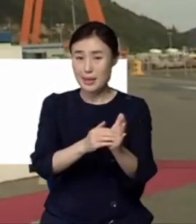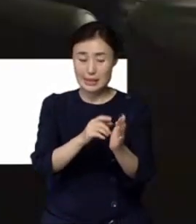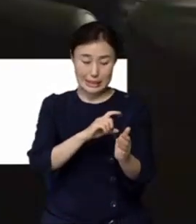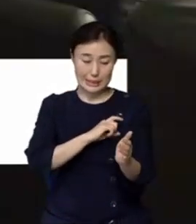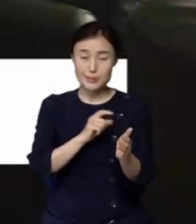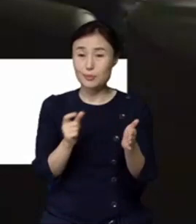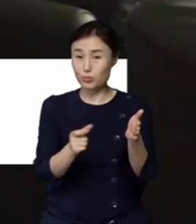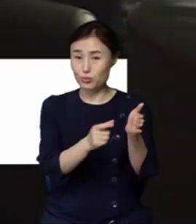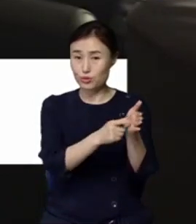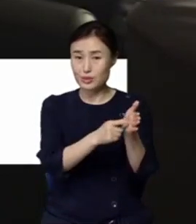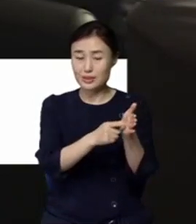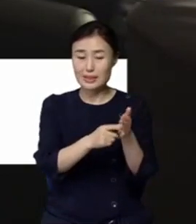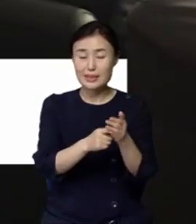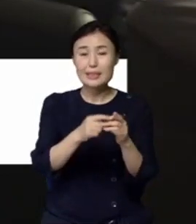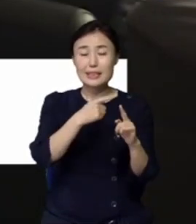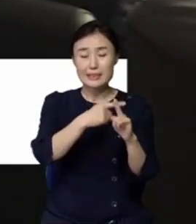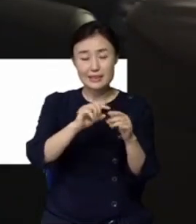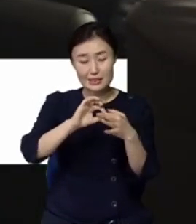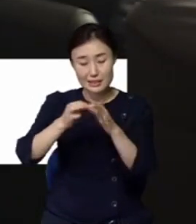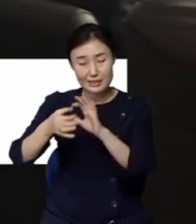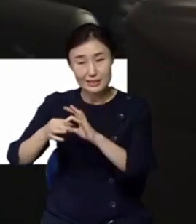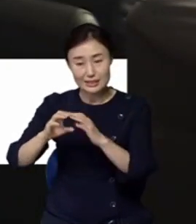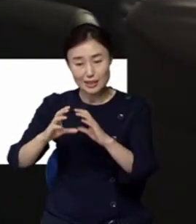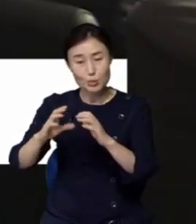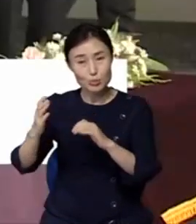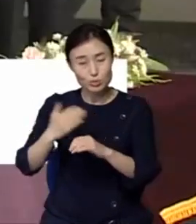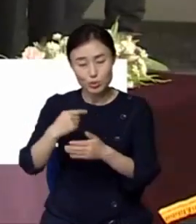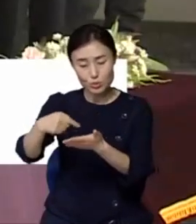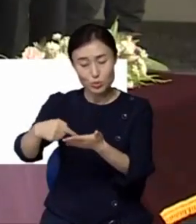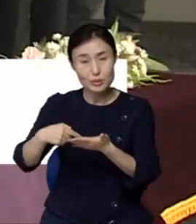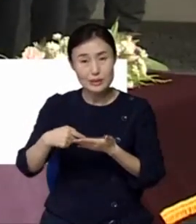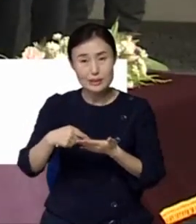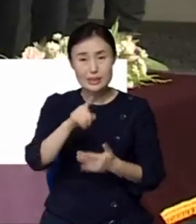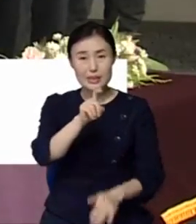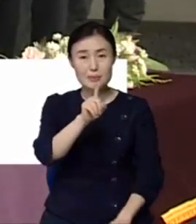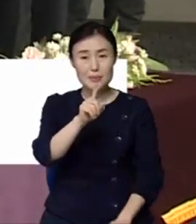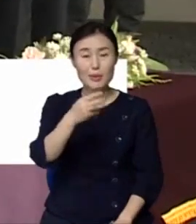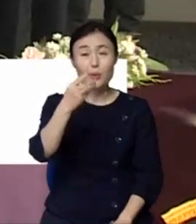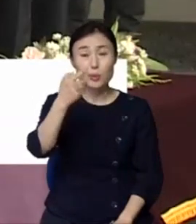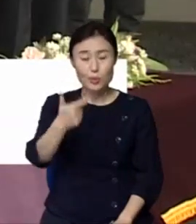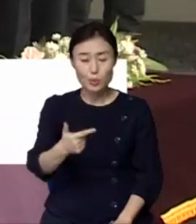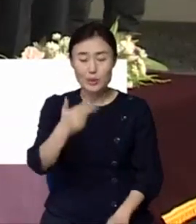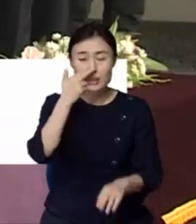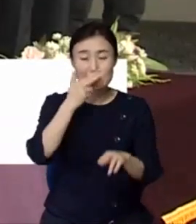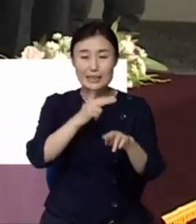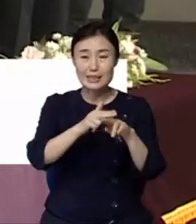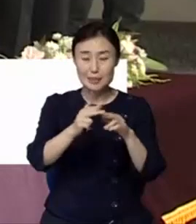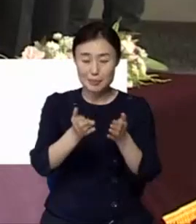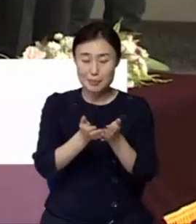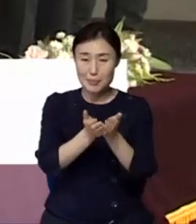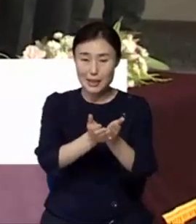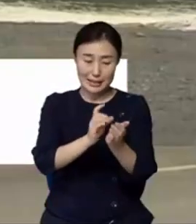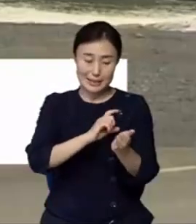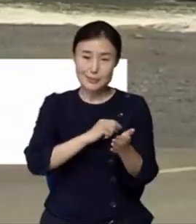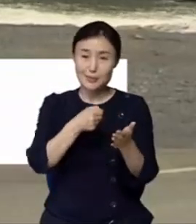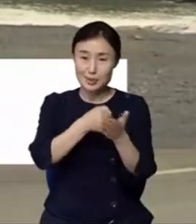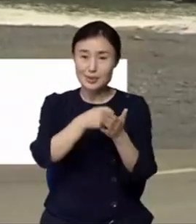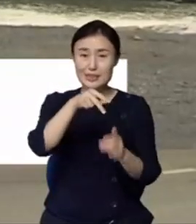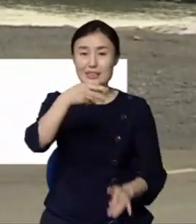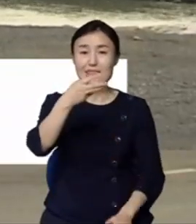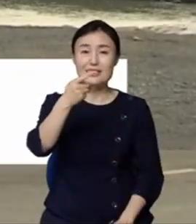그리스 해운사 선 엔터프라이즈로부터 수주받아 건조한 11만 톤급 유조선의 이름을 스트리몬호로